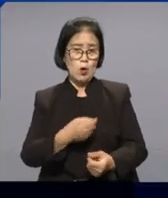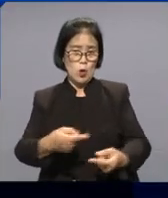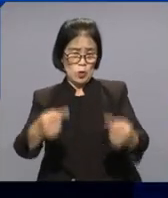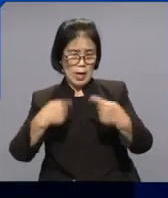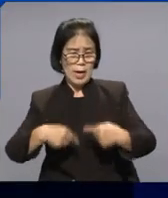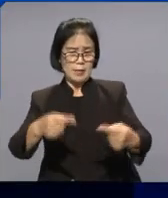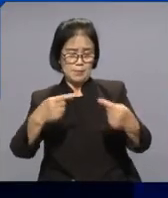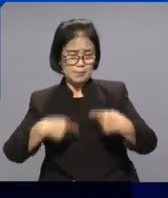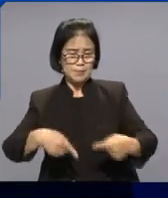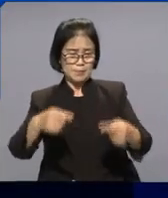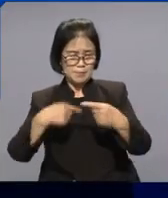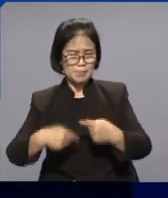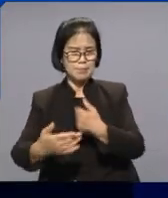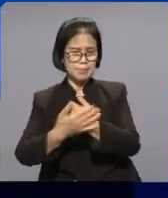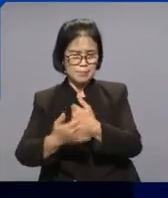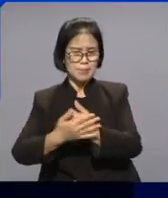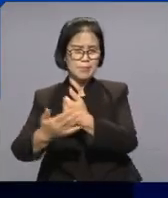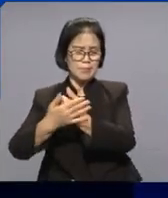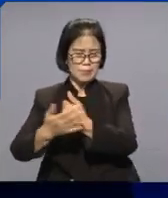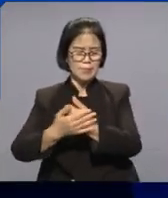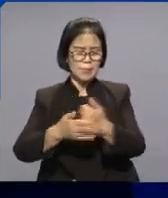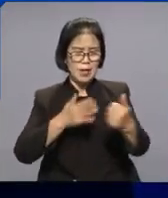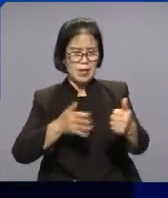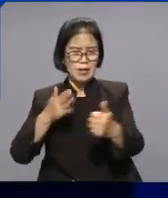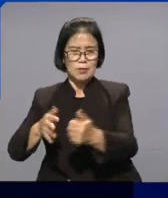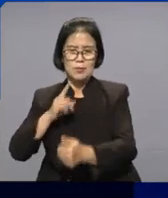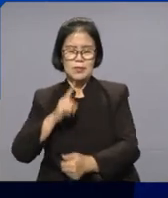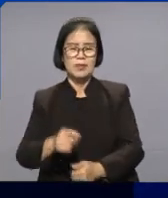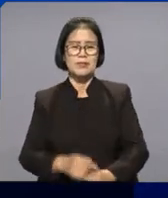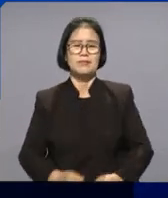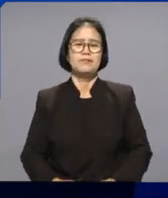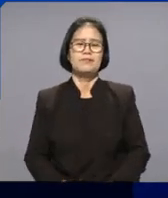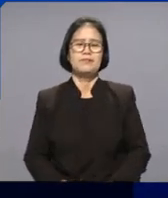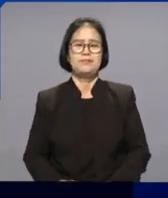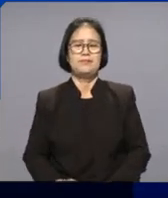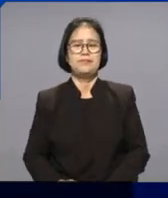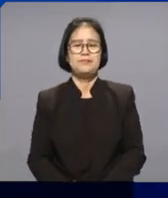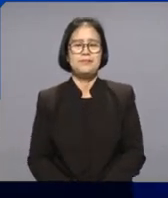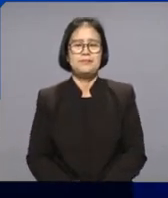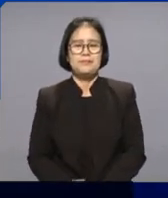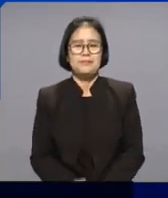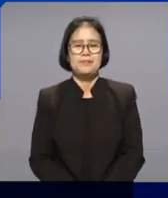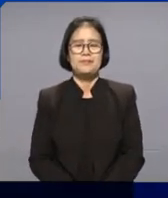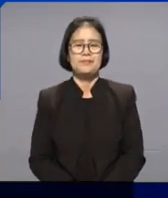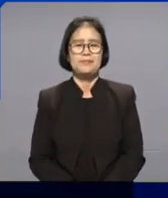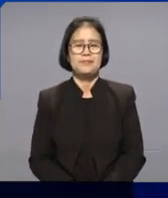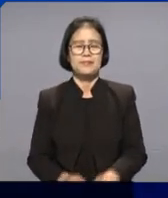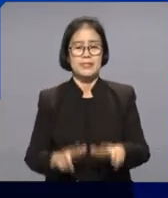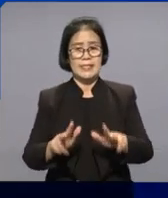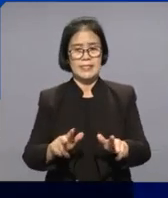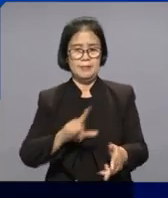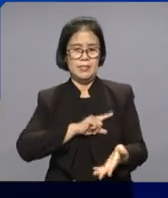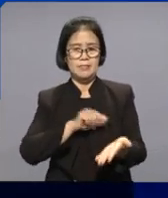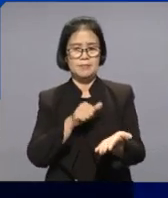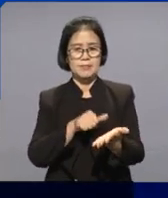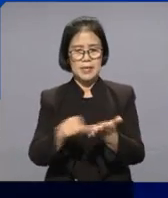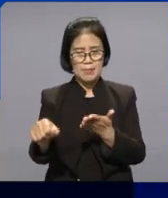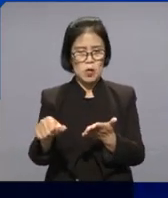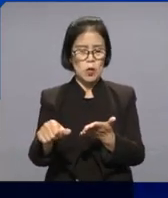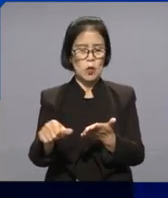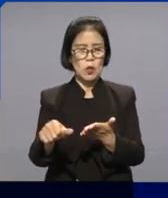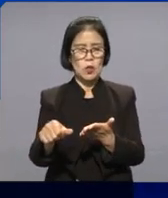하는 거 아니에요? 당원 그죠? 가입하기 네. 좋은 날이라고 썼더라고요. 네. 그렇습니다. 현재 뭐 제명 기로에